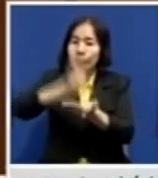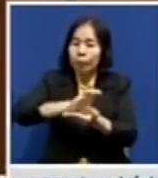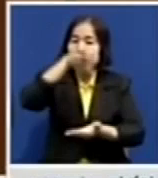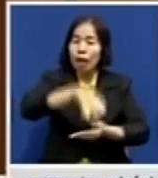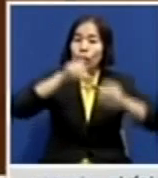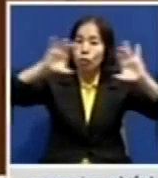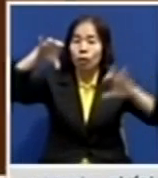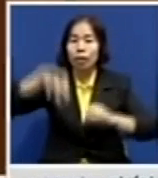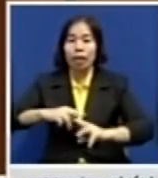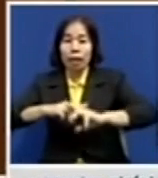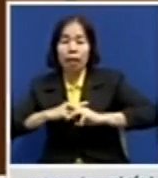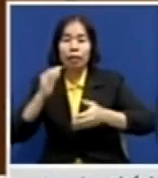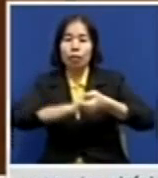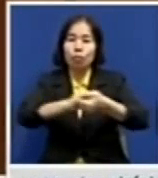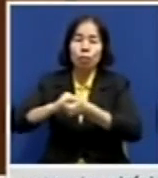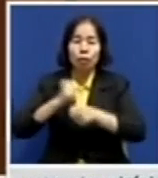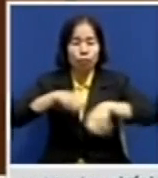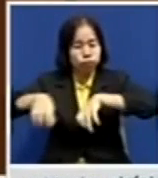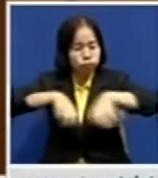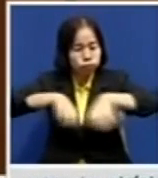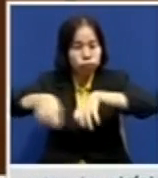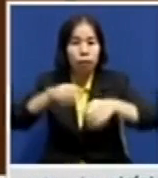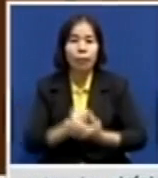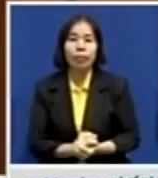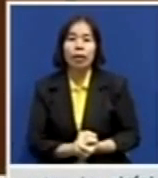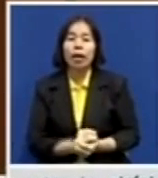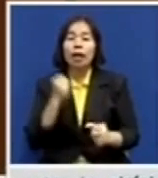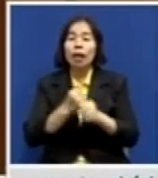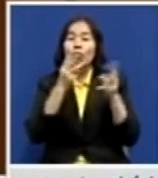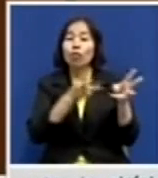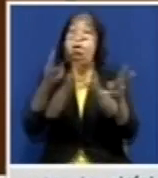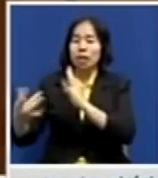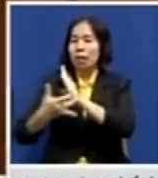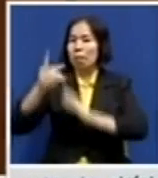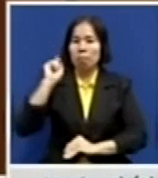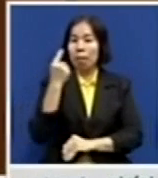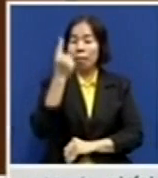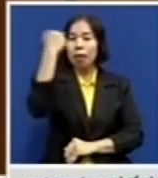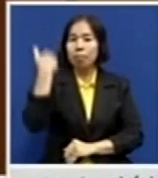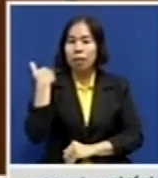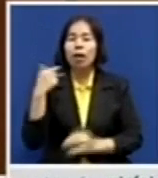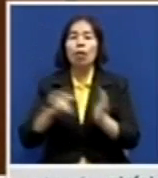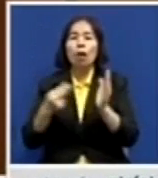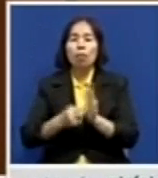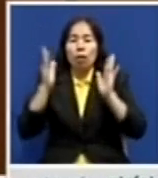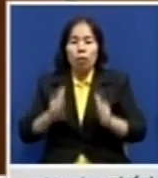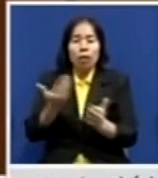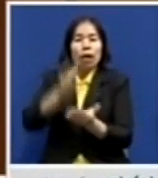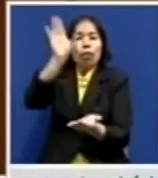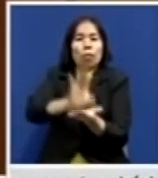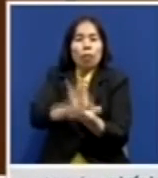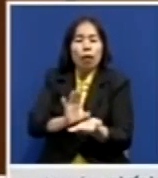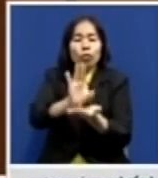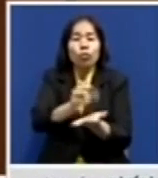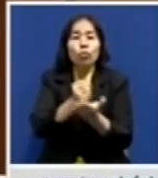ภาครัฐเพื่อขับเคลื่อนนโยบายดังกล่าวร่วมกันและพิจารณาใช้เครื่องมือทางการเงินสมัยใหม่ที่ช่วยลดภาระด้านงบประมาณมาใช้ในการลงทุน